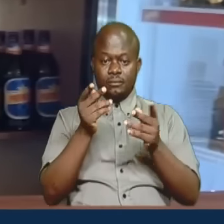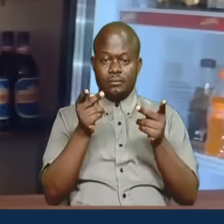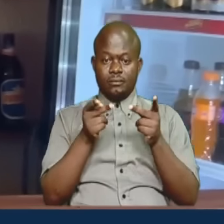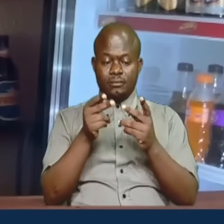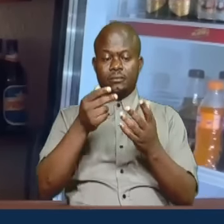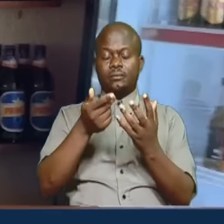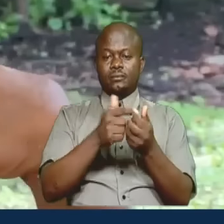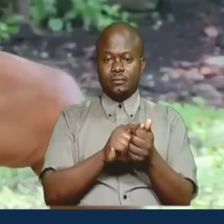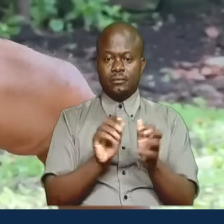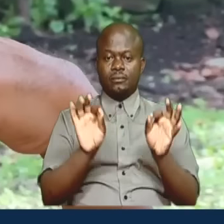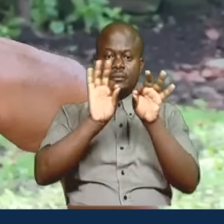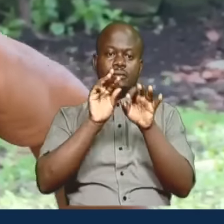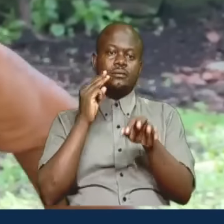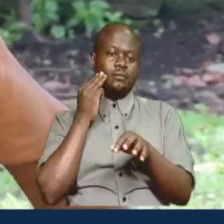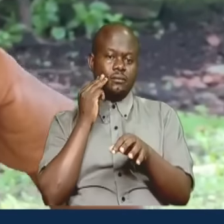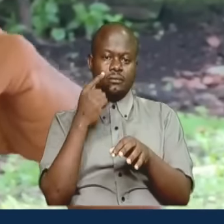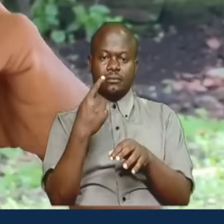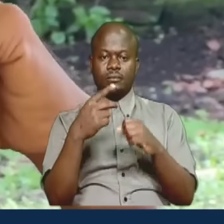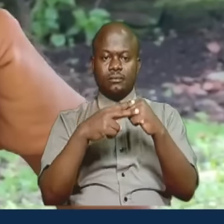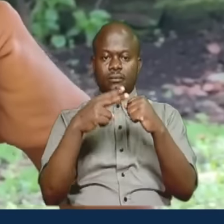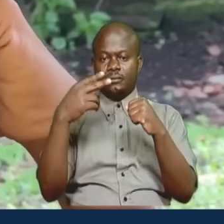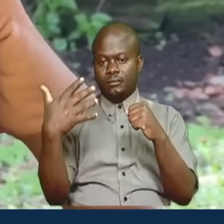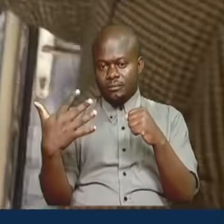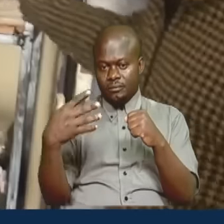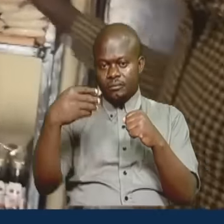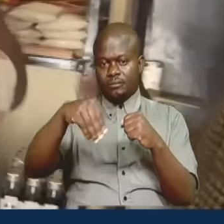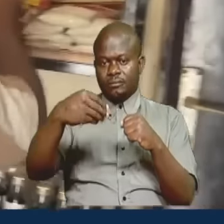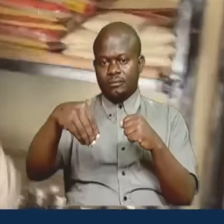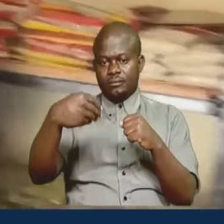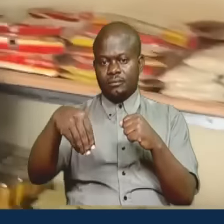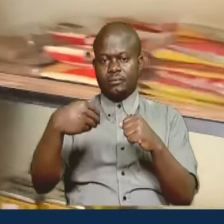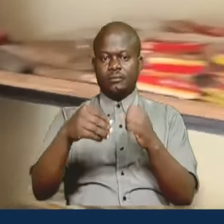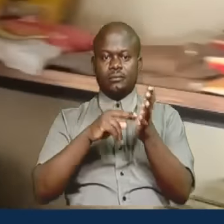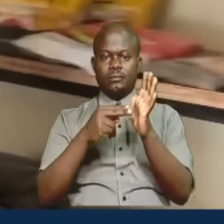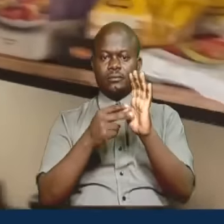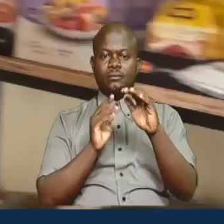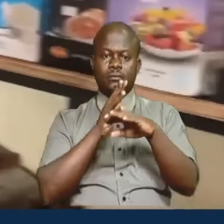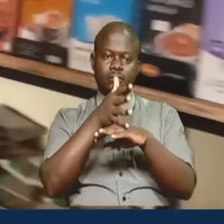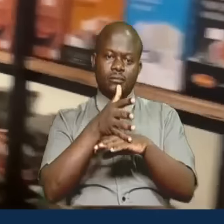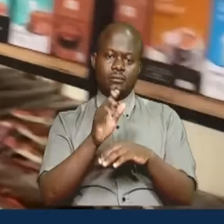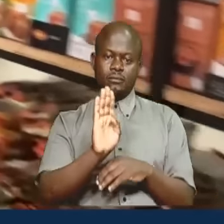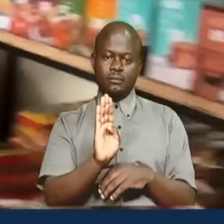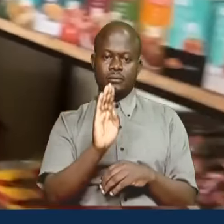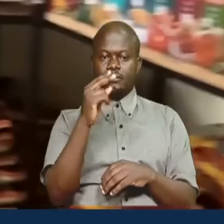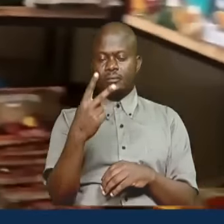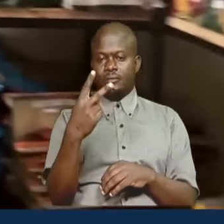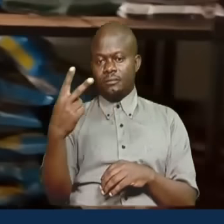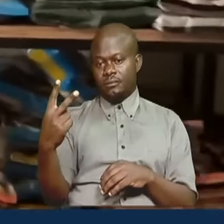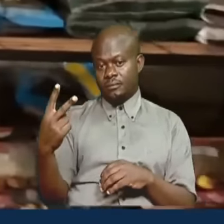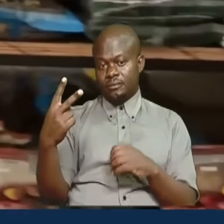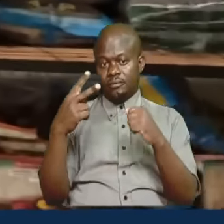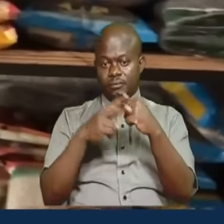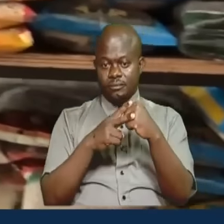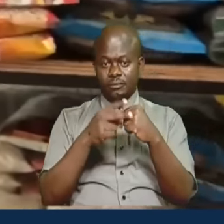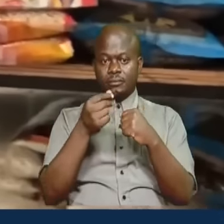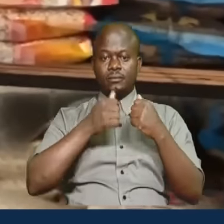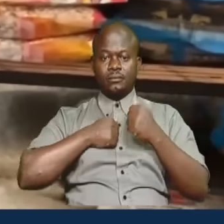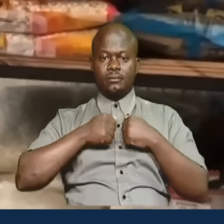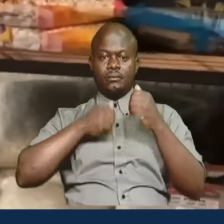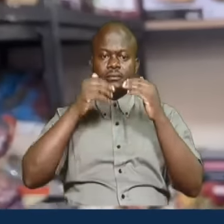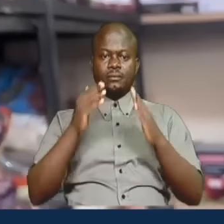agaciro ka miliyoni 175 z'amadolari no kuvuga harenga miliyari 227 z'amafaranga y'u